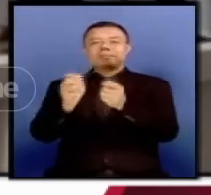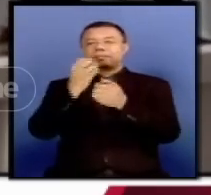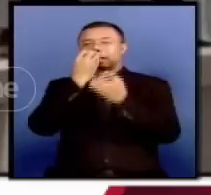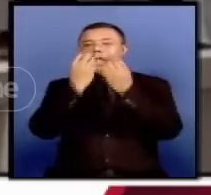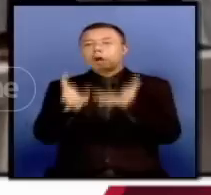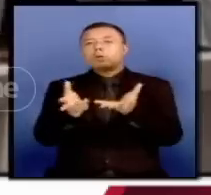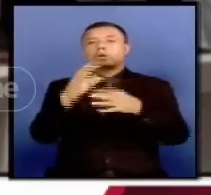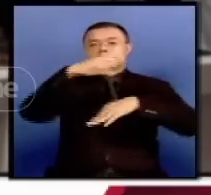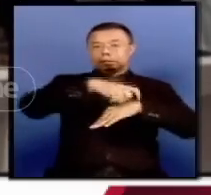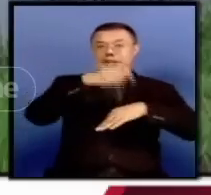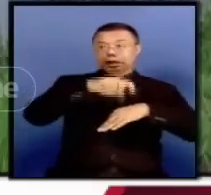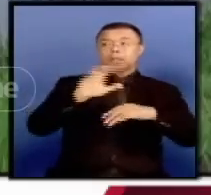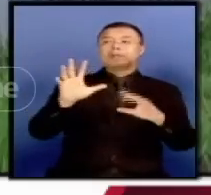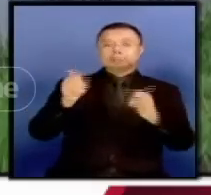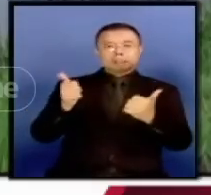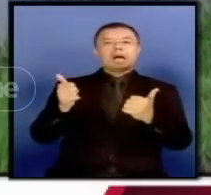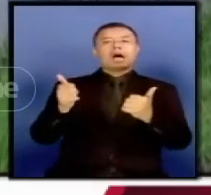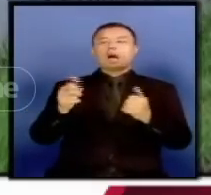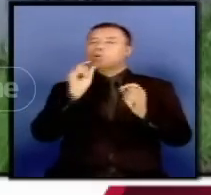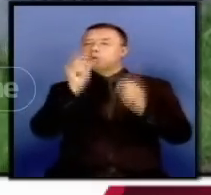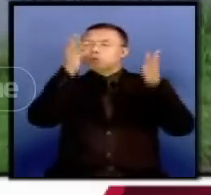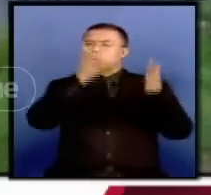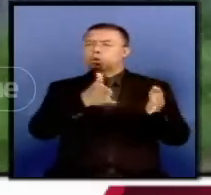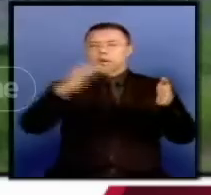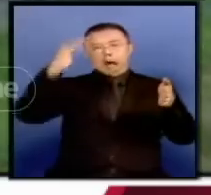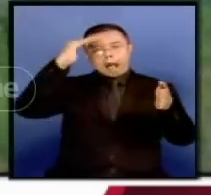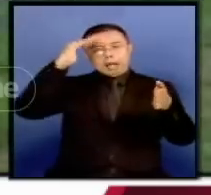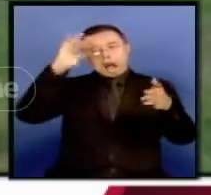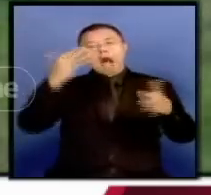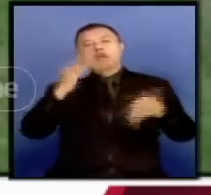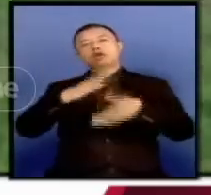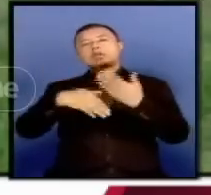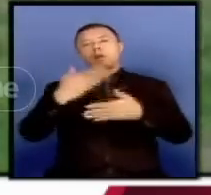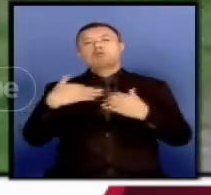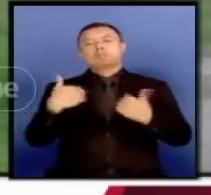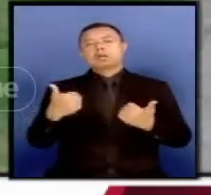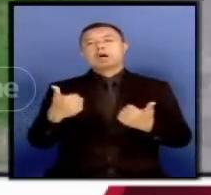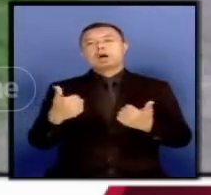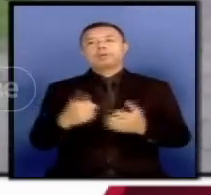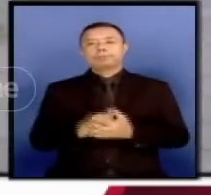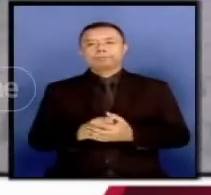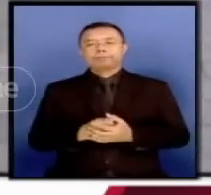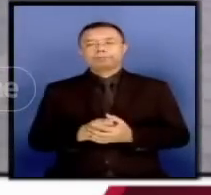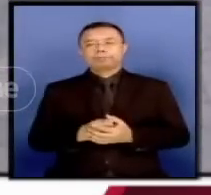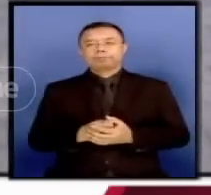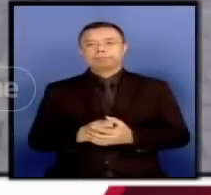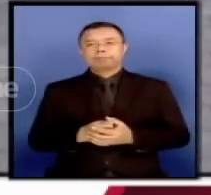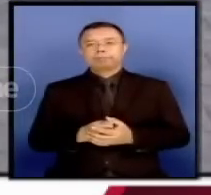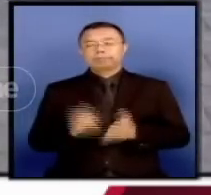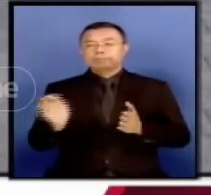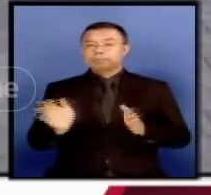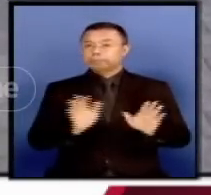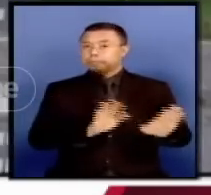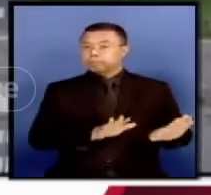apakah masjid ini hanya ditujukan untuk muslim saja atau juga muslimah, begitu.